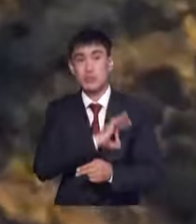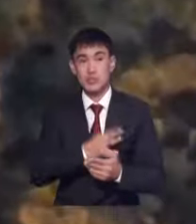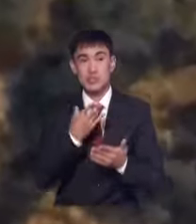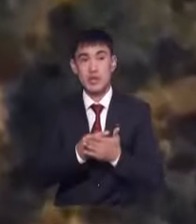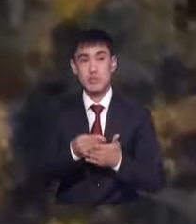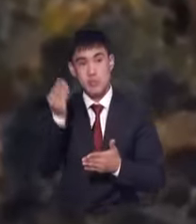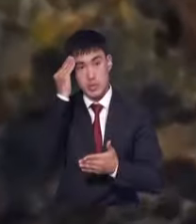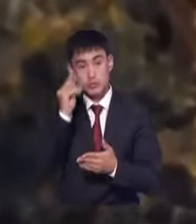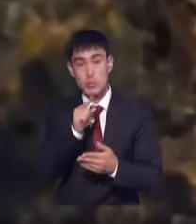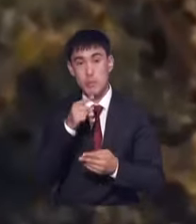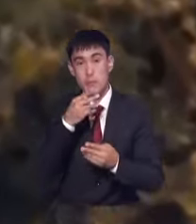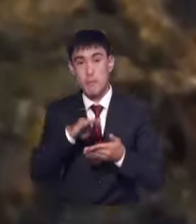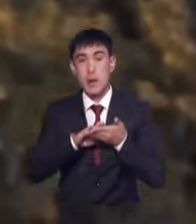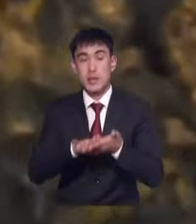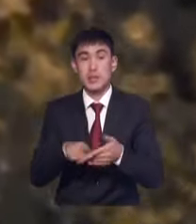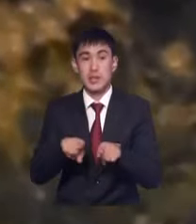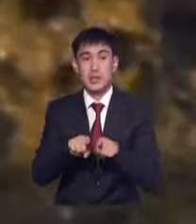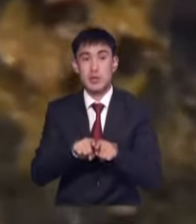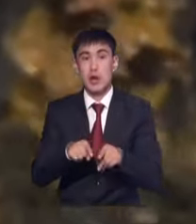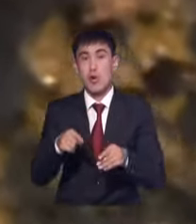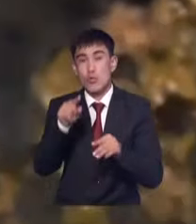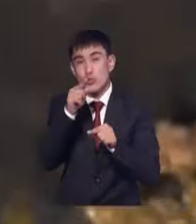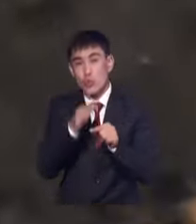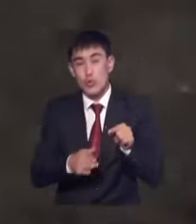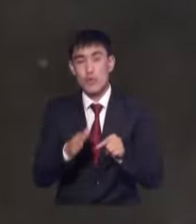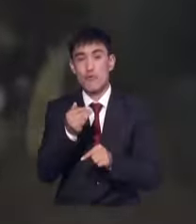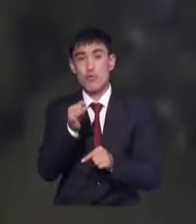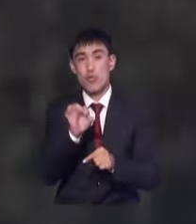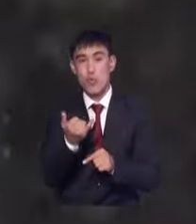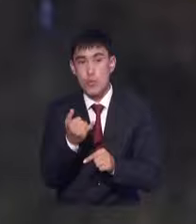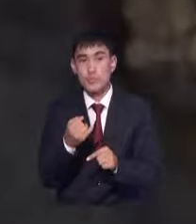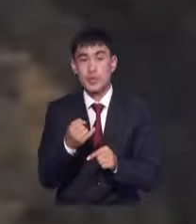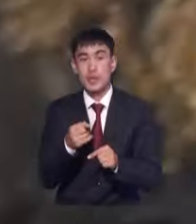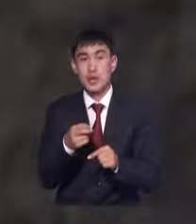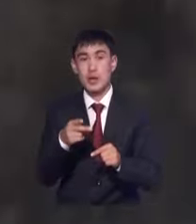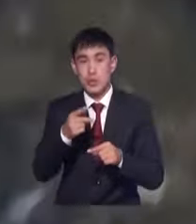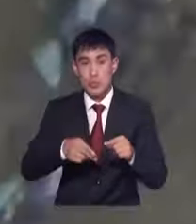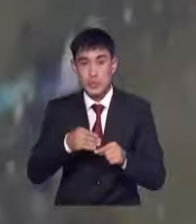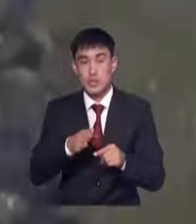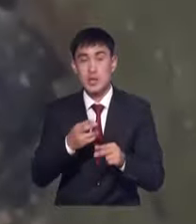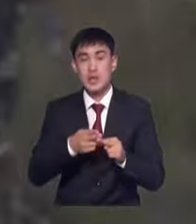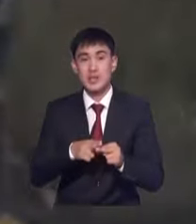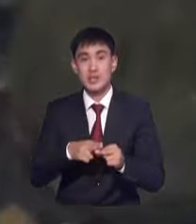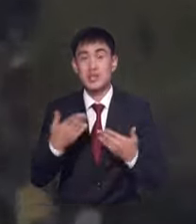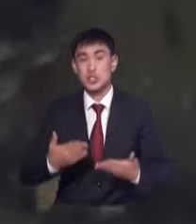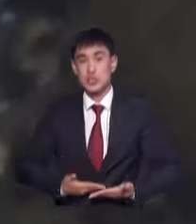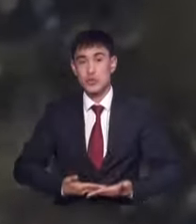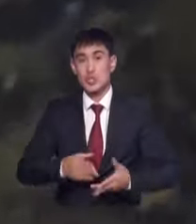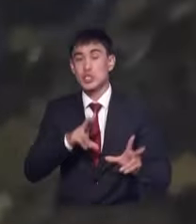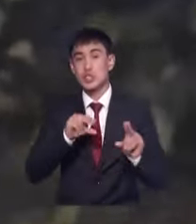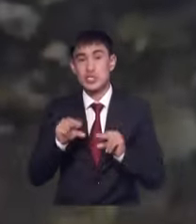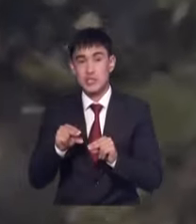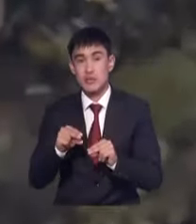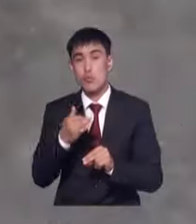своими навыками, чтобы подать блюдо с тонкими, как бумага, ломтиками фугу губернатору южного региона Кумамото, где она живет. «Я была счастлива,